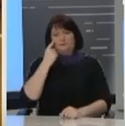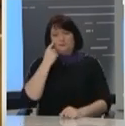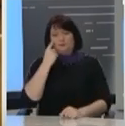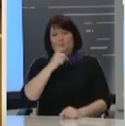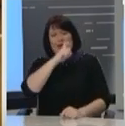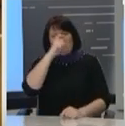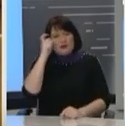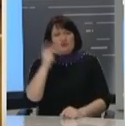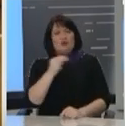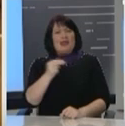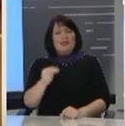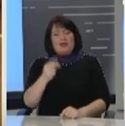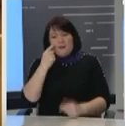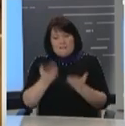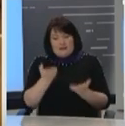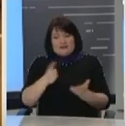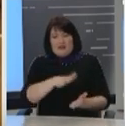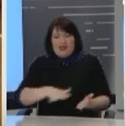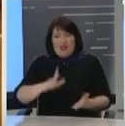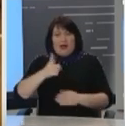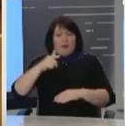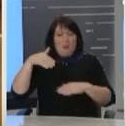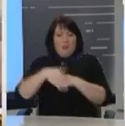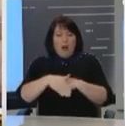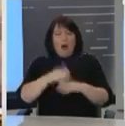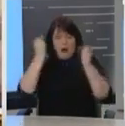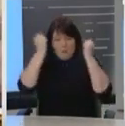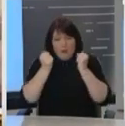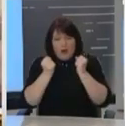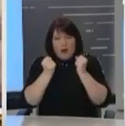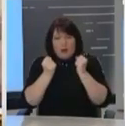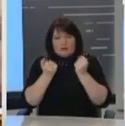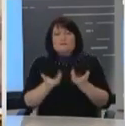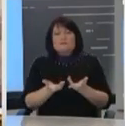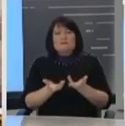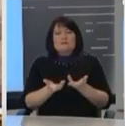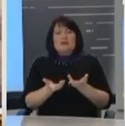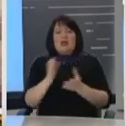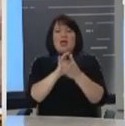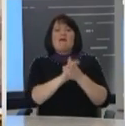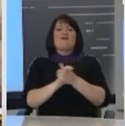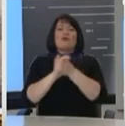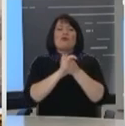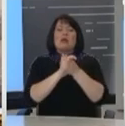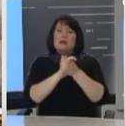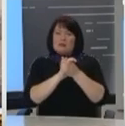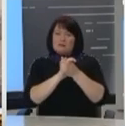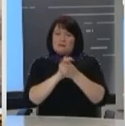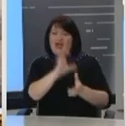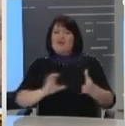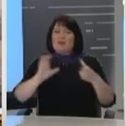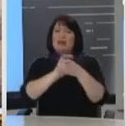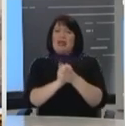δύσκολους, σε συνθήκες χρεοκοπίας, εντός μιας ένωσης κρατών, που δεν έχει